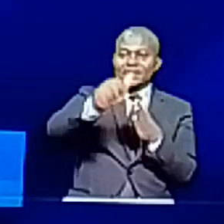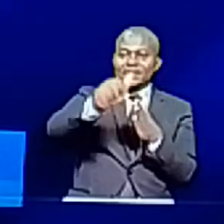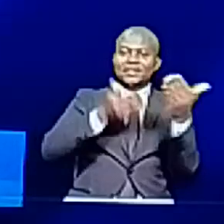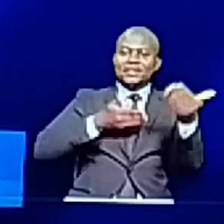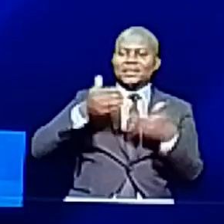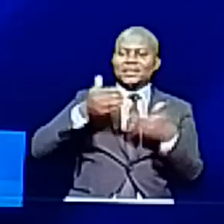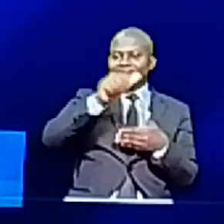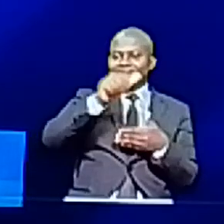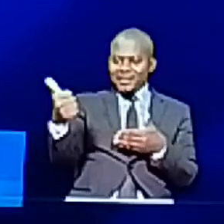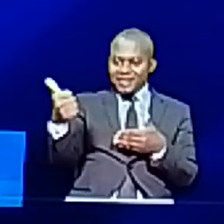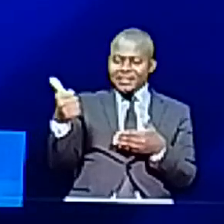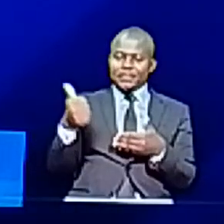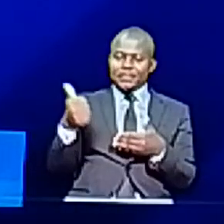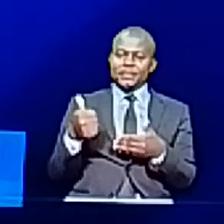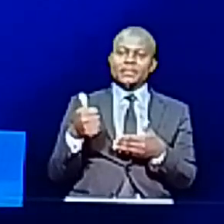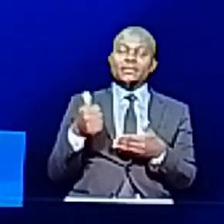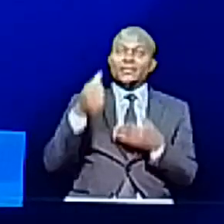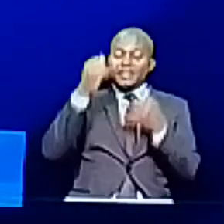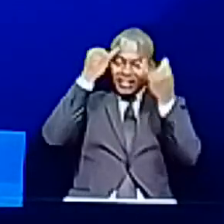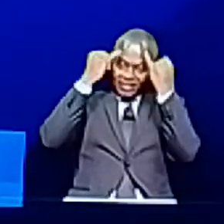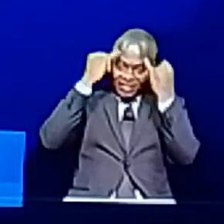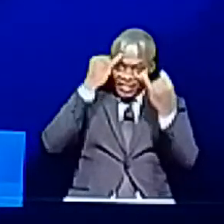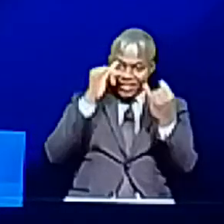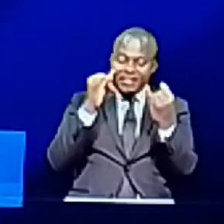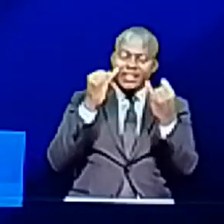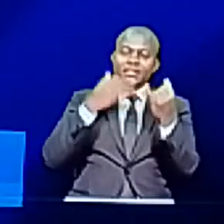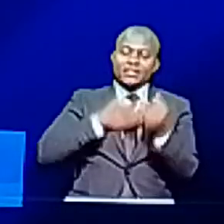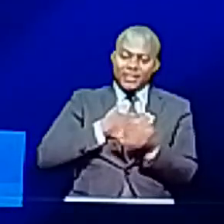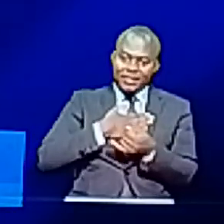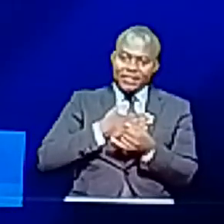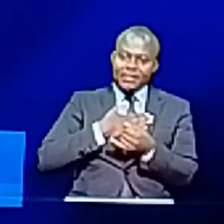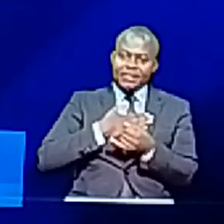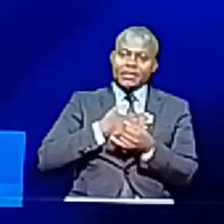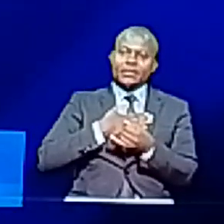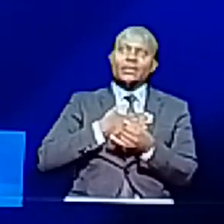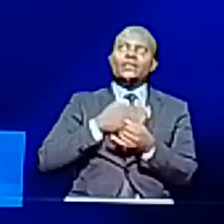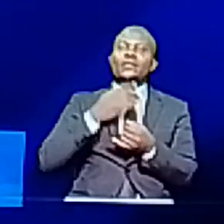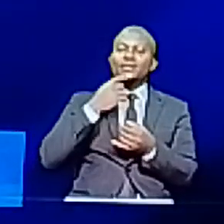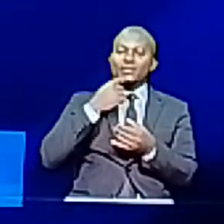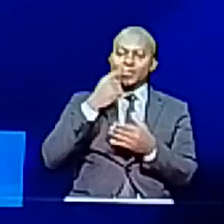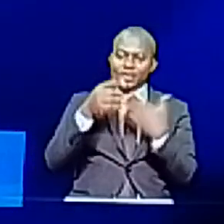n'abandi igitekerezo cyanjye ni uko